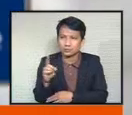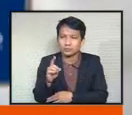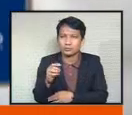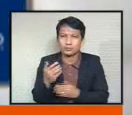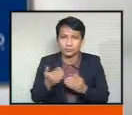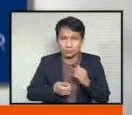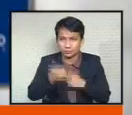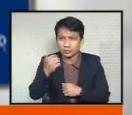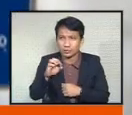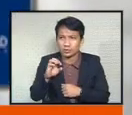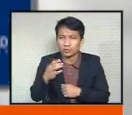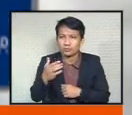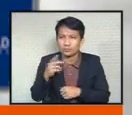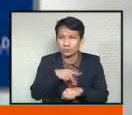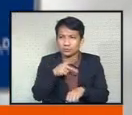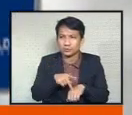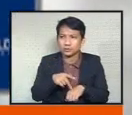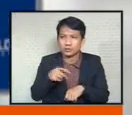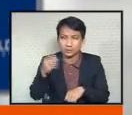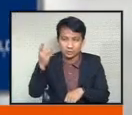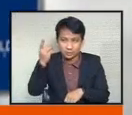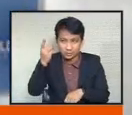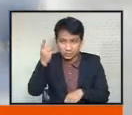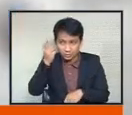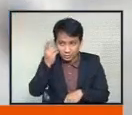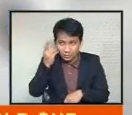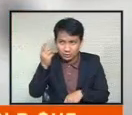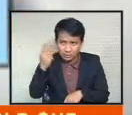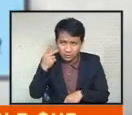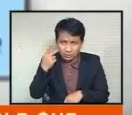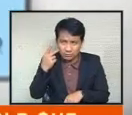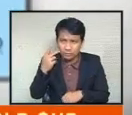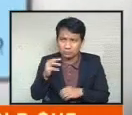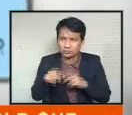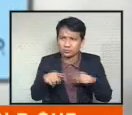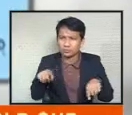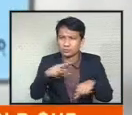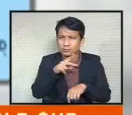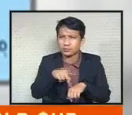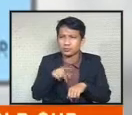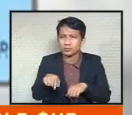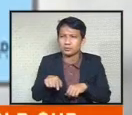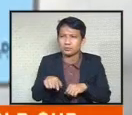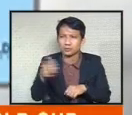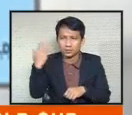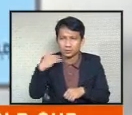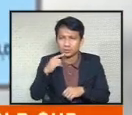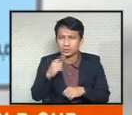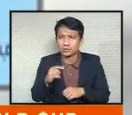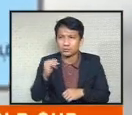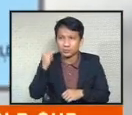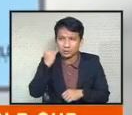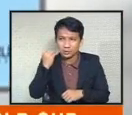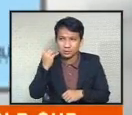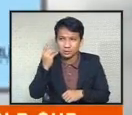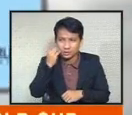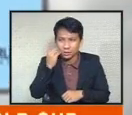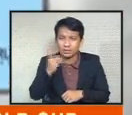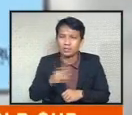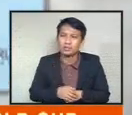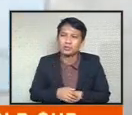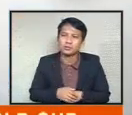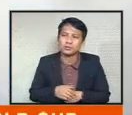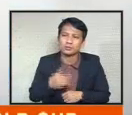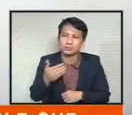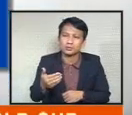Wagi namang Miss Echo Philippines ang actress na si Kelly Day at Miss Multinational Philippines naman ang ating former kapatid na si Isabel